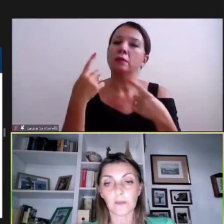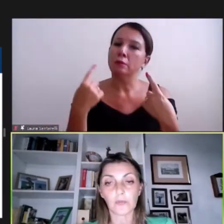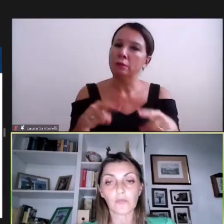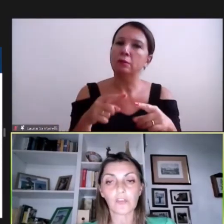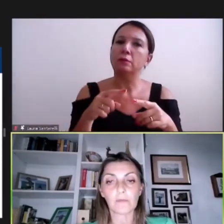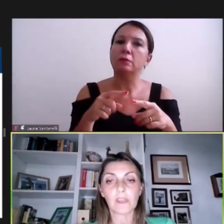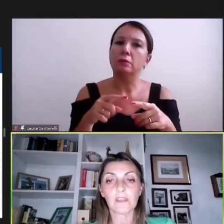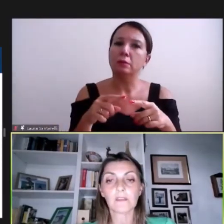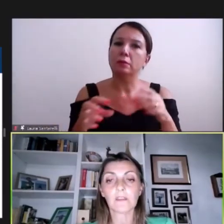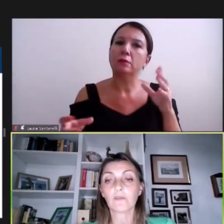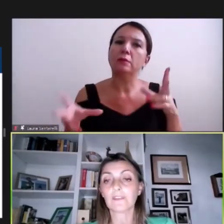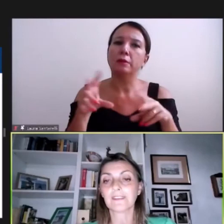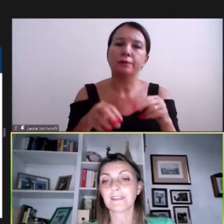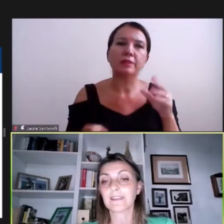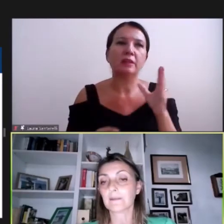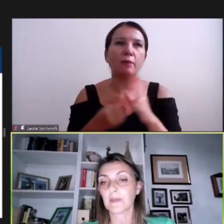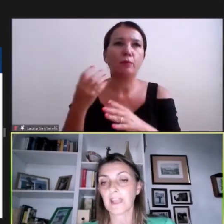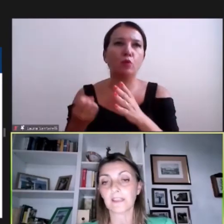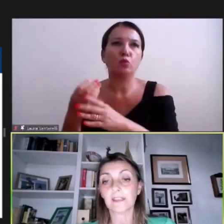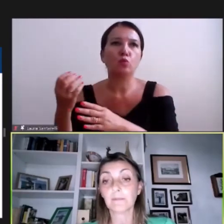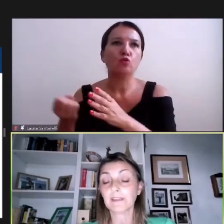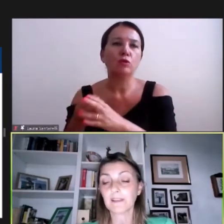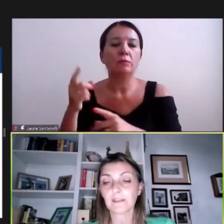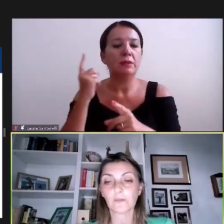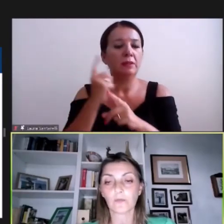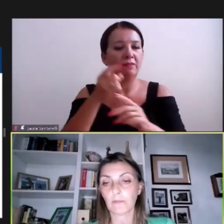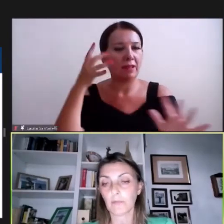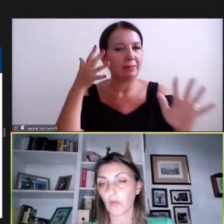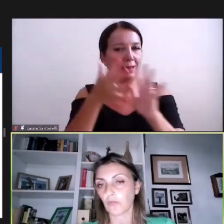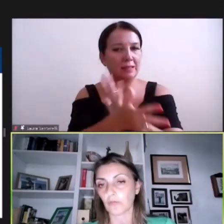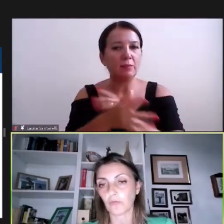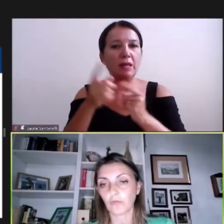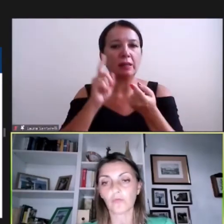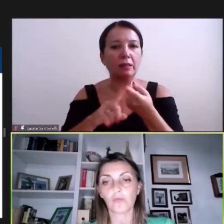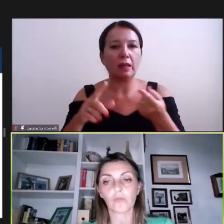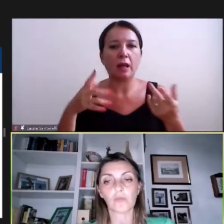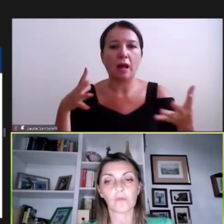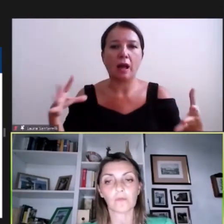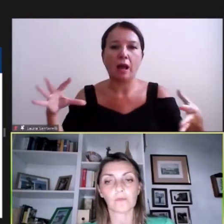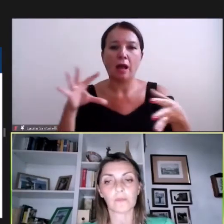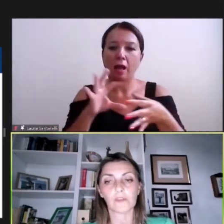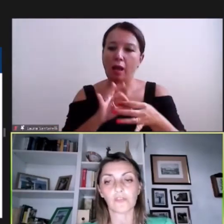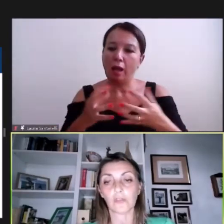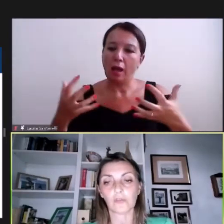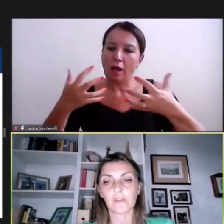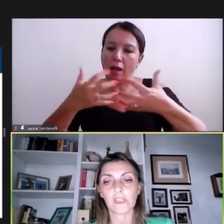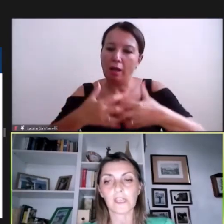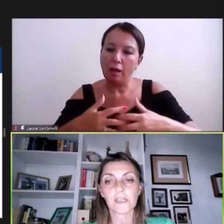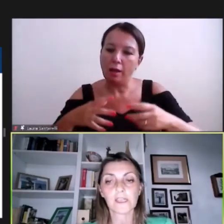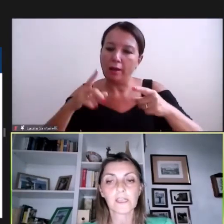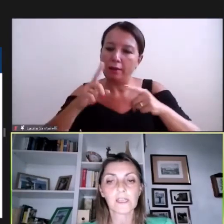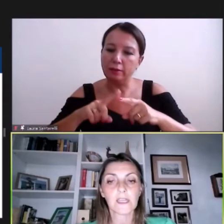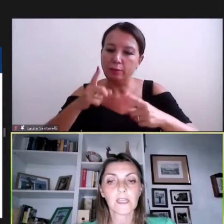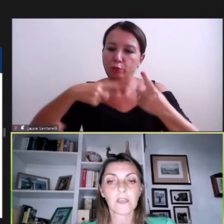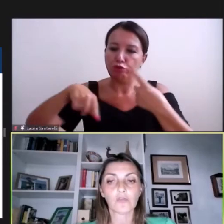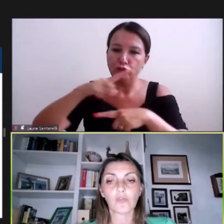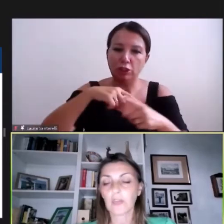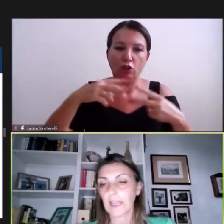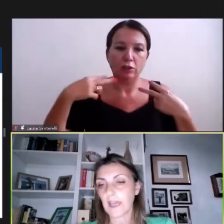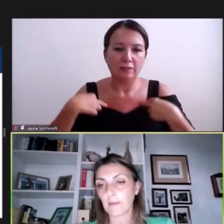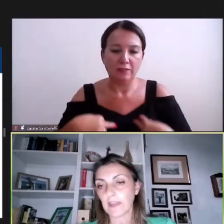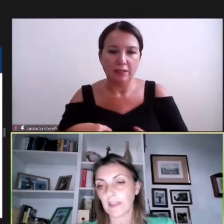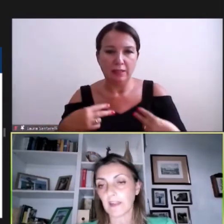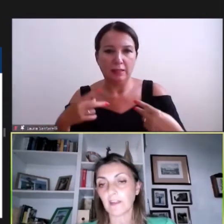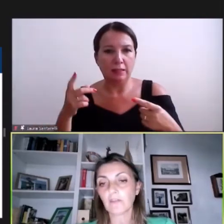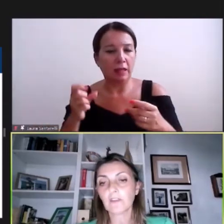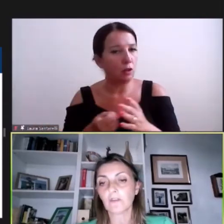e riproducibili, devono essere trasparenti, basate su un approccio, uno studio di ciclo di vita, non